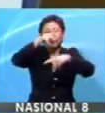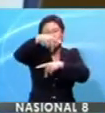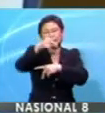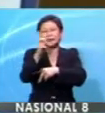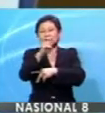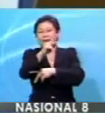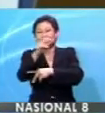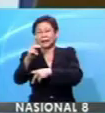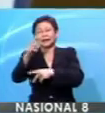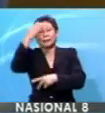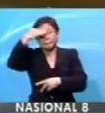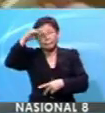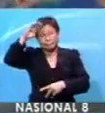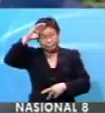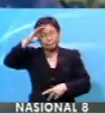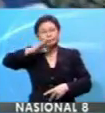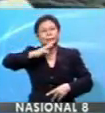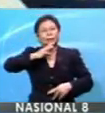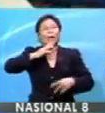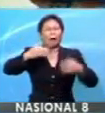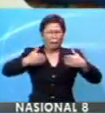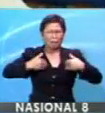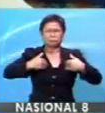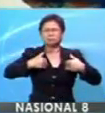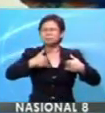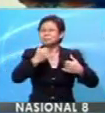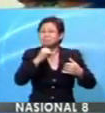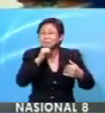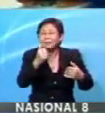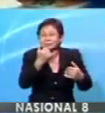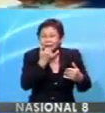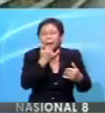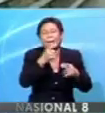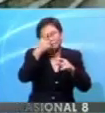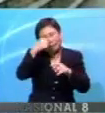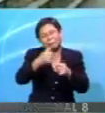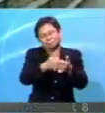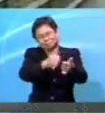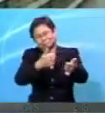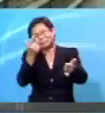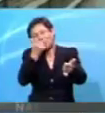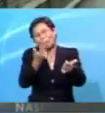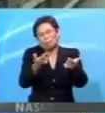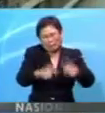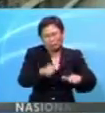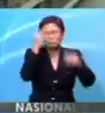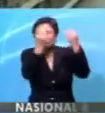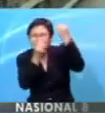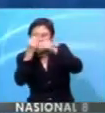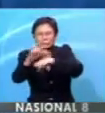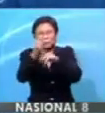Negeri Perlis kirul Amin TB berkata walaupun tidak menjadi kesalahan namun ia bagi mengelak berlaku kekeliruan